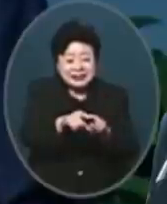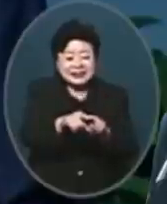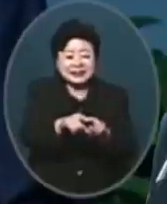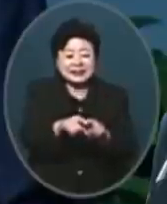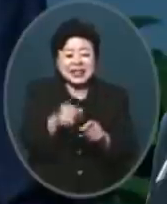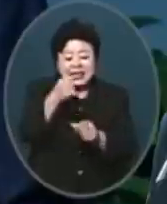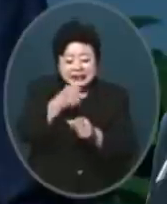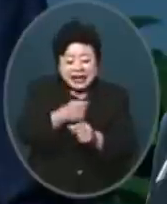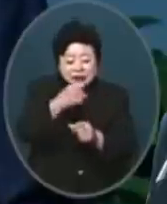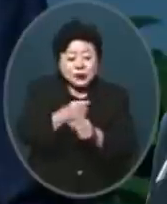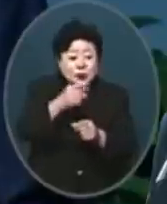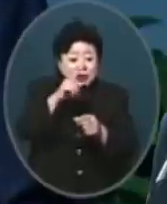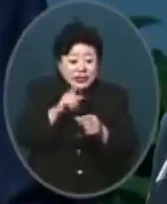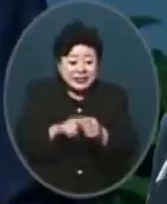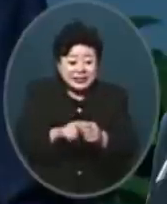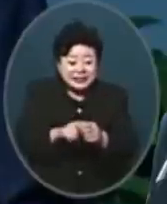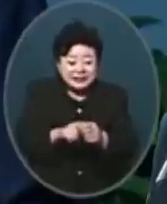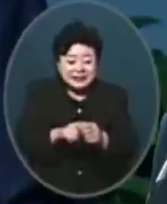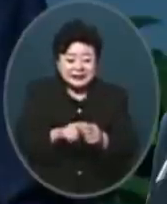창조적인